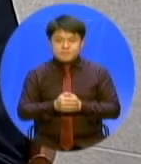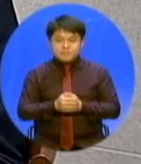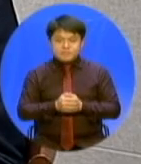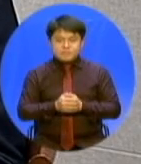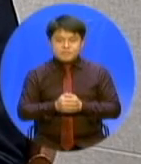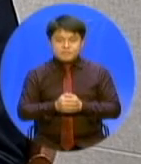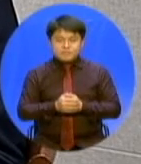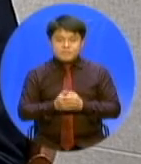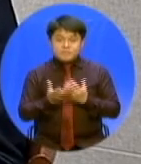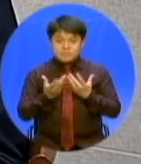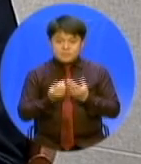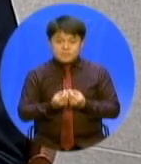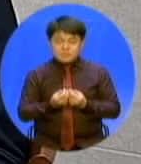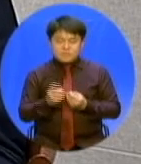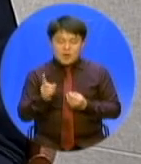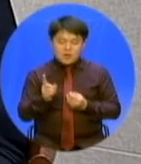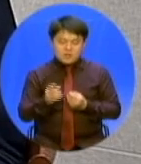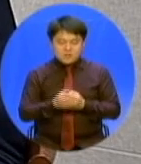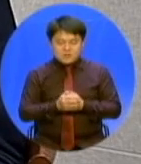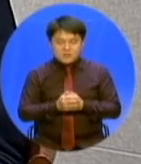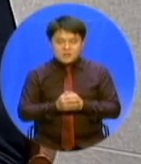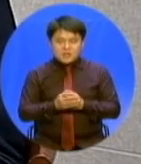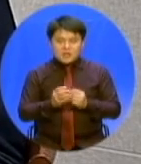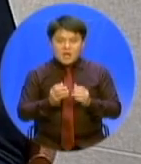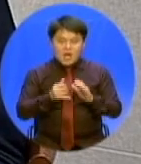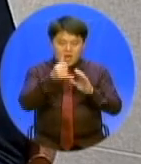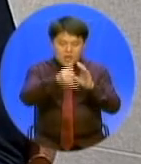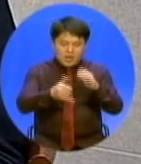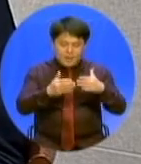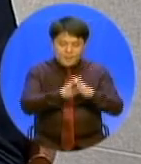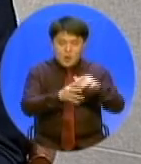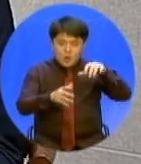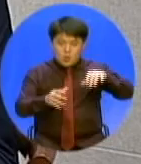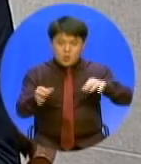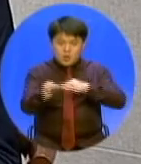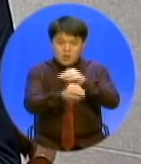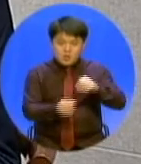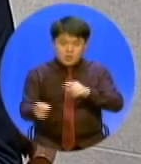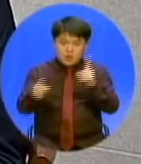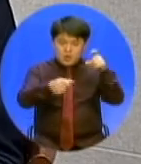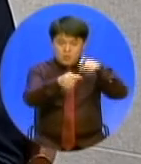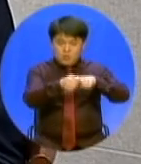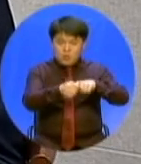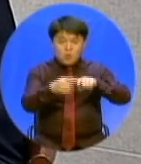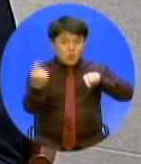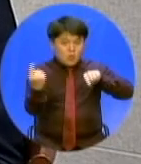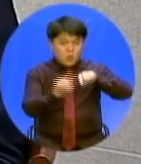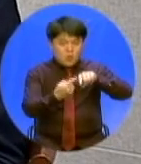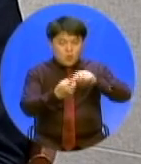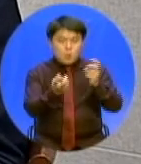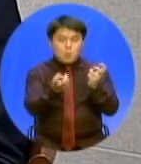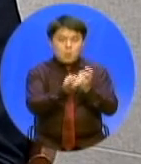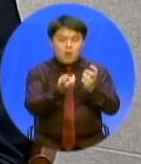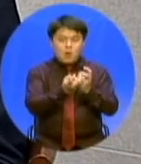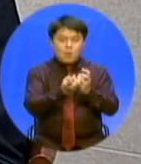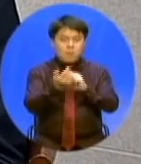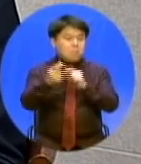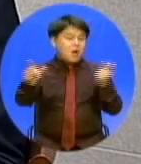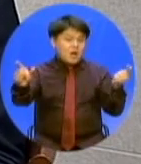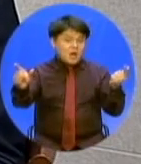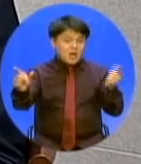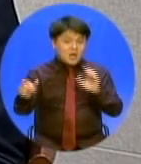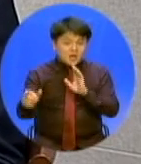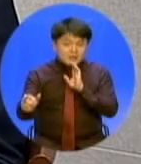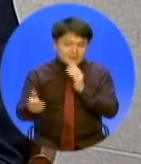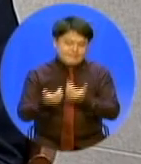경우도 많아요. 네. 단지 폐광 지역의 경기 회생이란 목표는 같지만 예. 하는 방법이나 그 수단의 차이에서